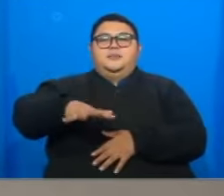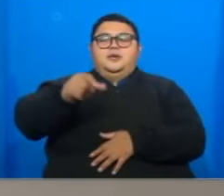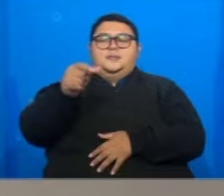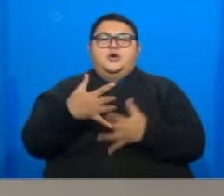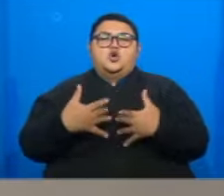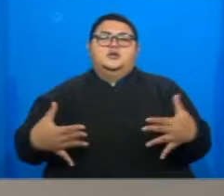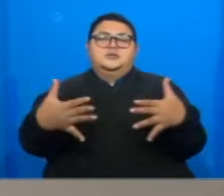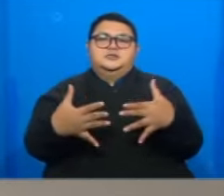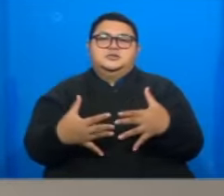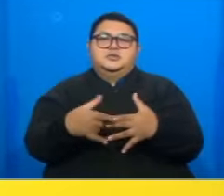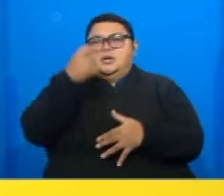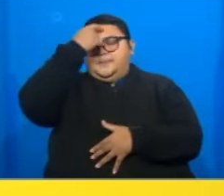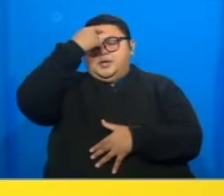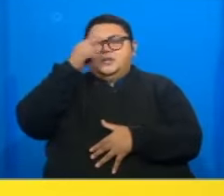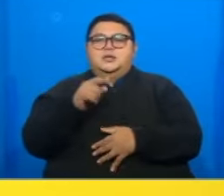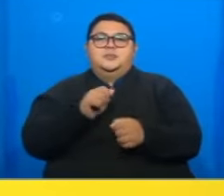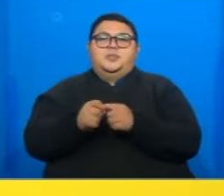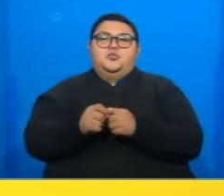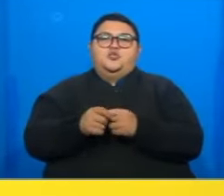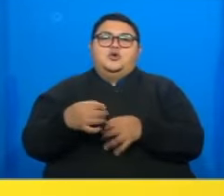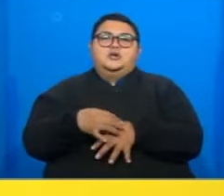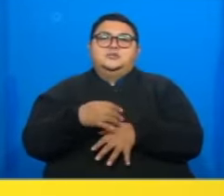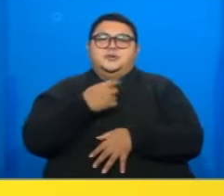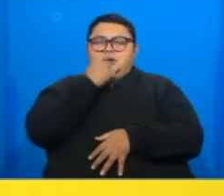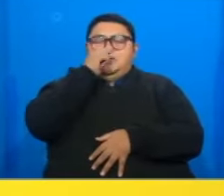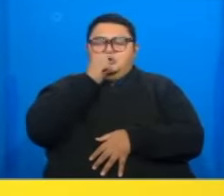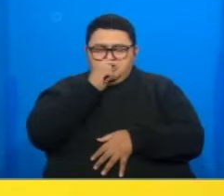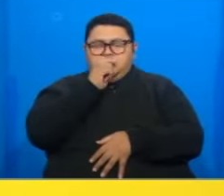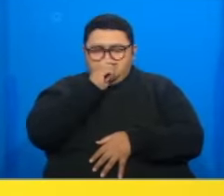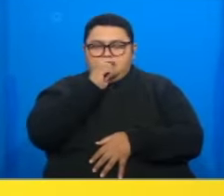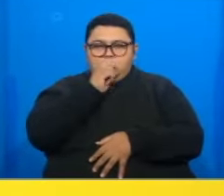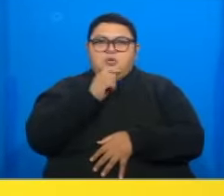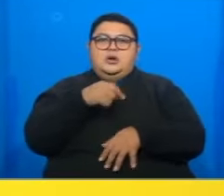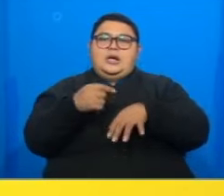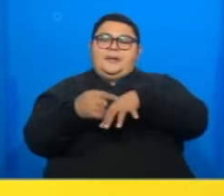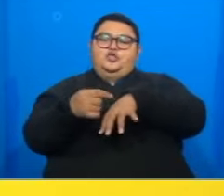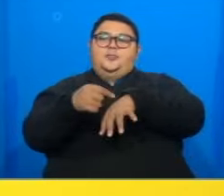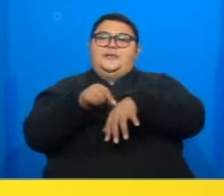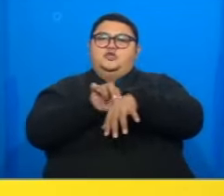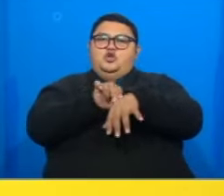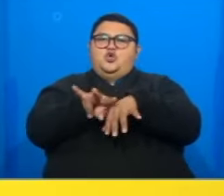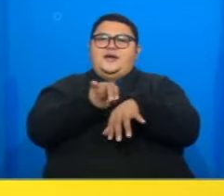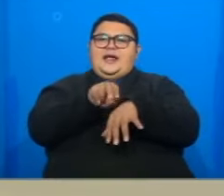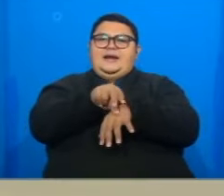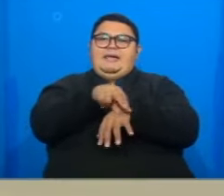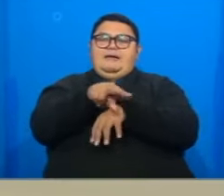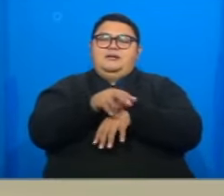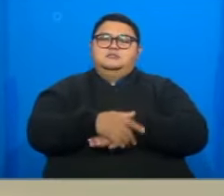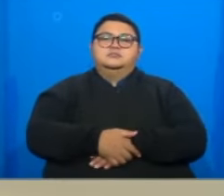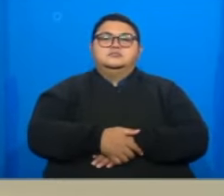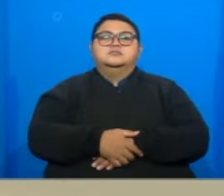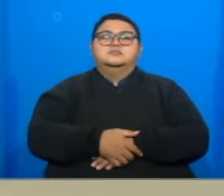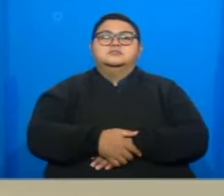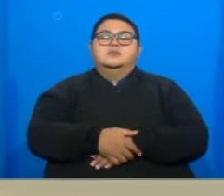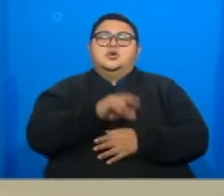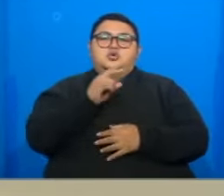kondisi. Penyakit ini menyebabkan gejala yang mirip dengan flu dan bentol berisi nanah pada tubuh. Penetapan wabah penyakit sebagai